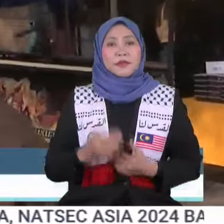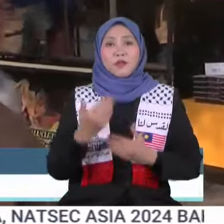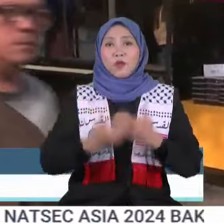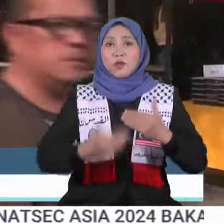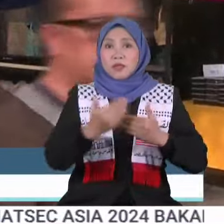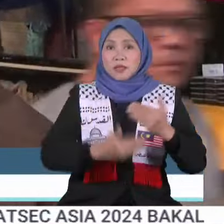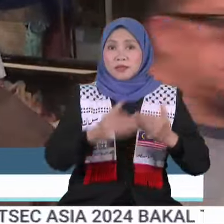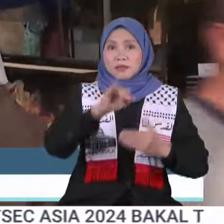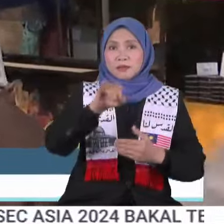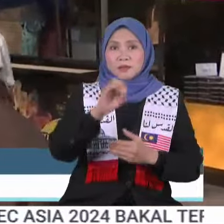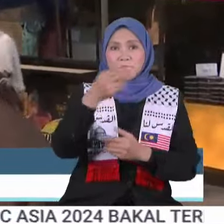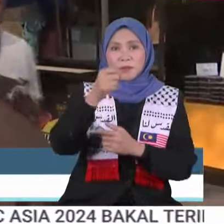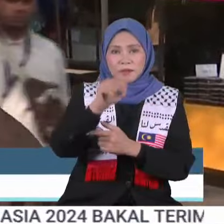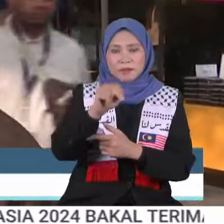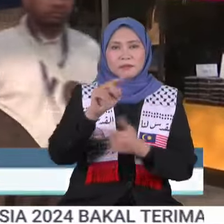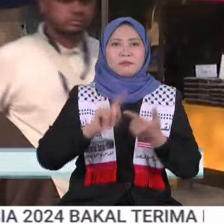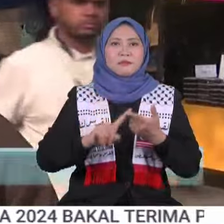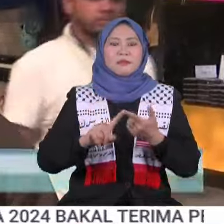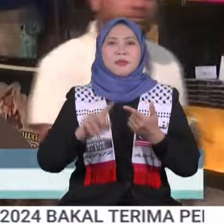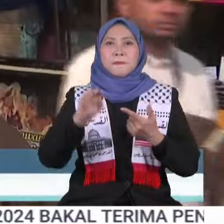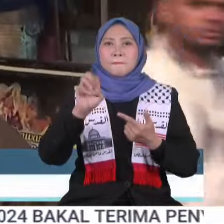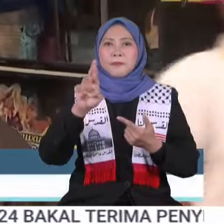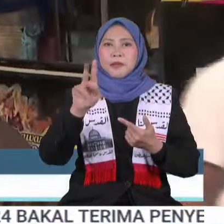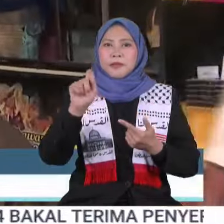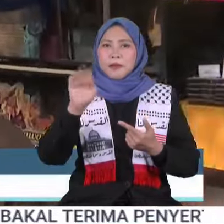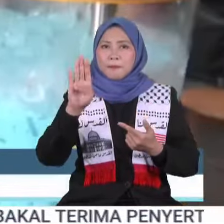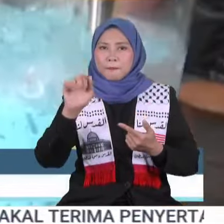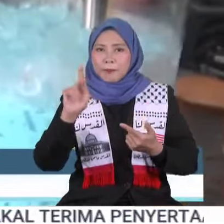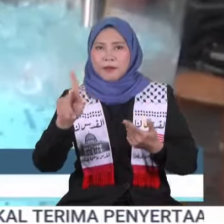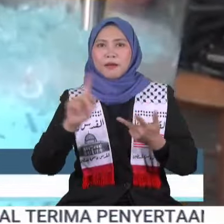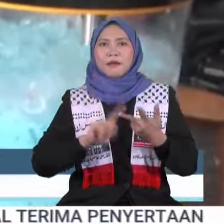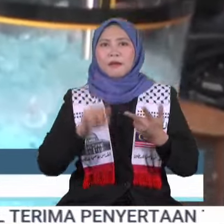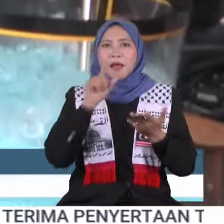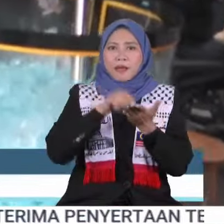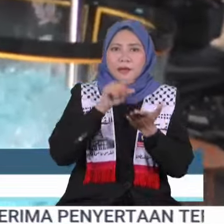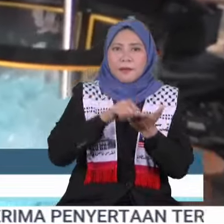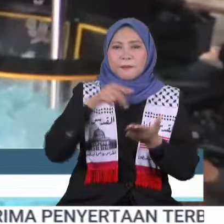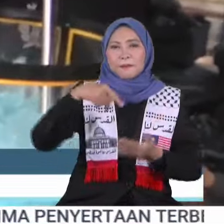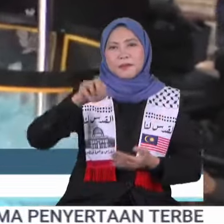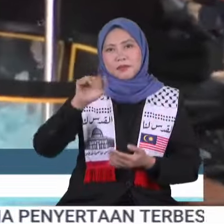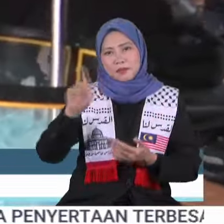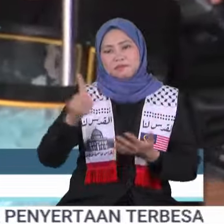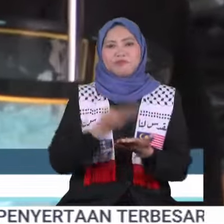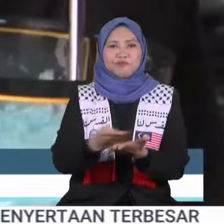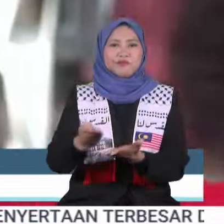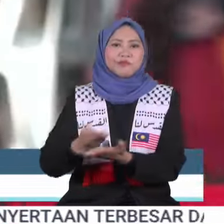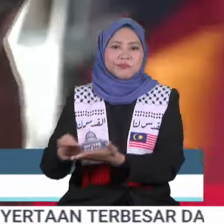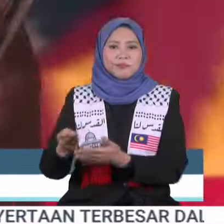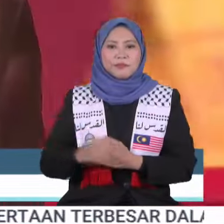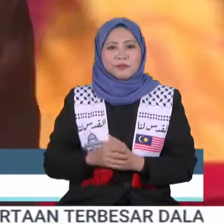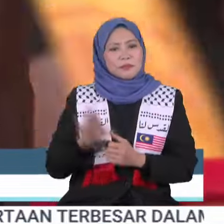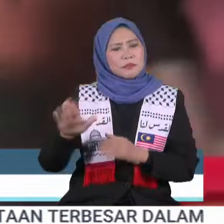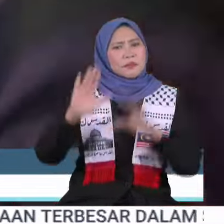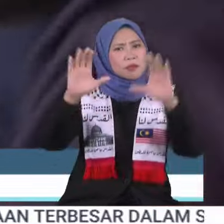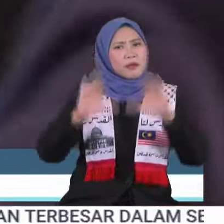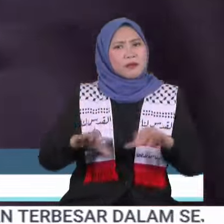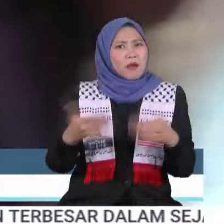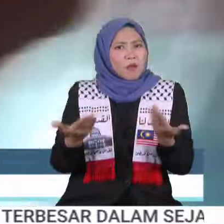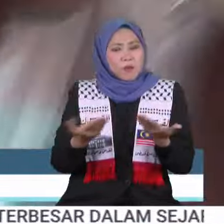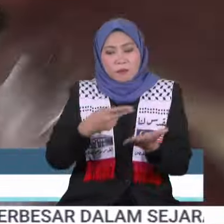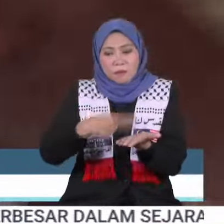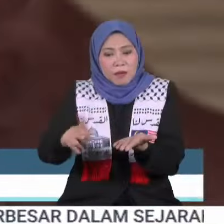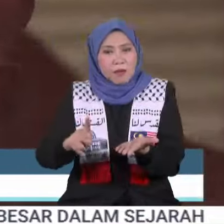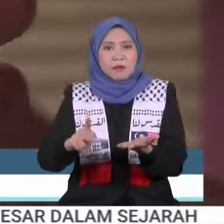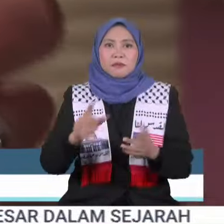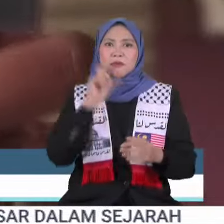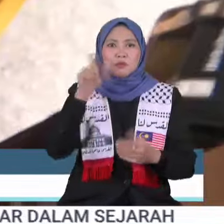masah Ayam pecik itu yang paling famousah dalam bulan puasa ni kan menurut peniaga bazar dengan kaedah transaksi